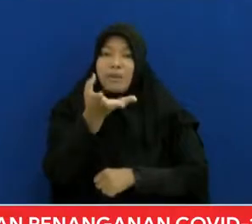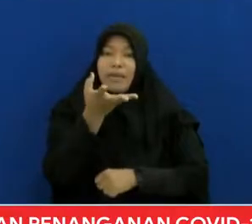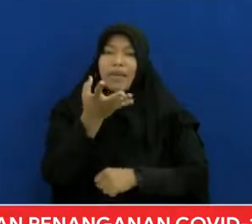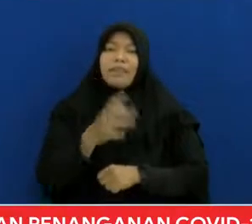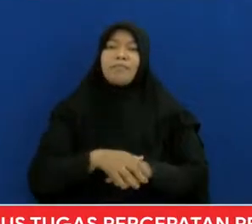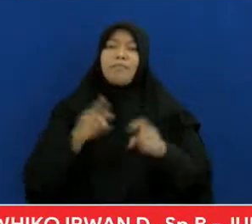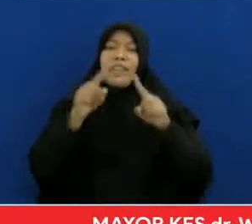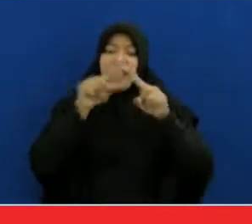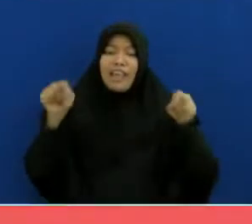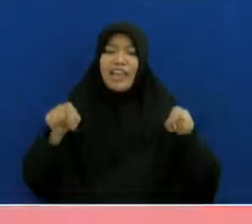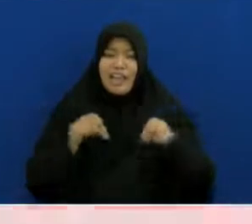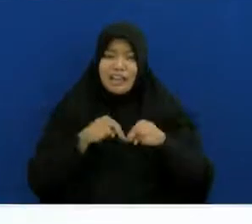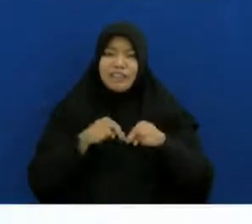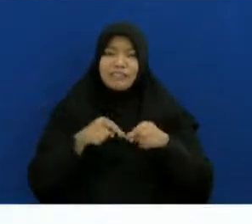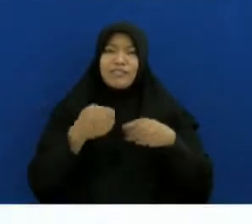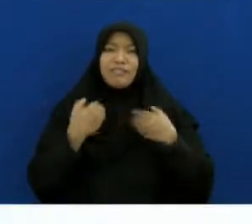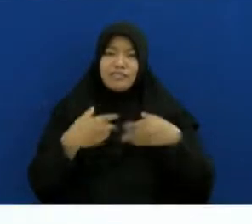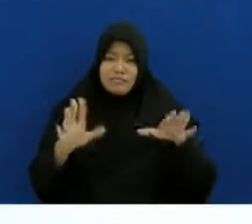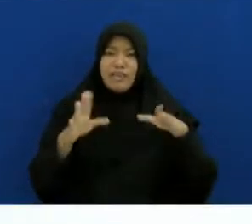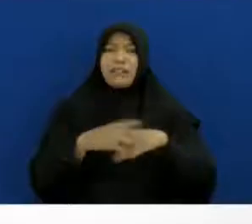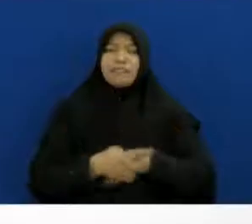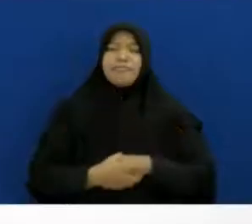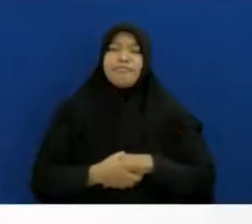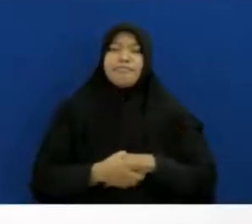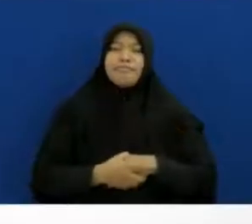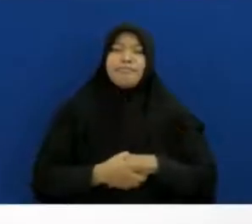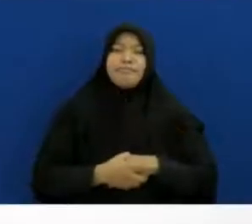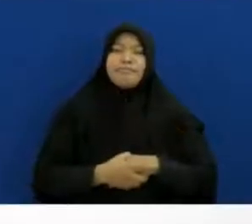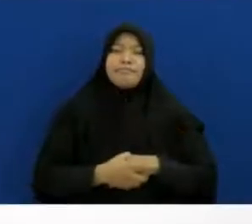setelah pesan-pesan berikut ini.